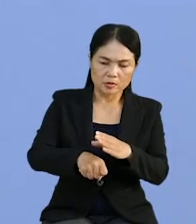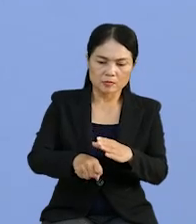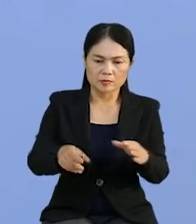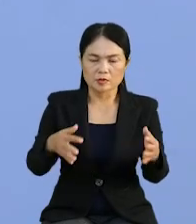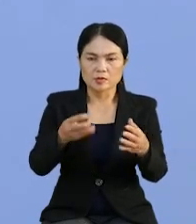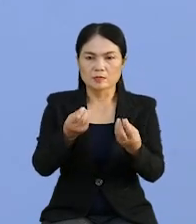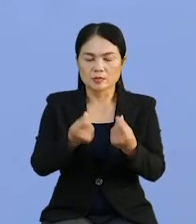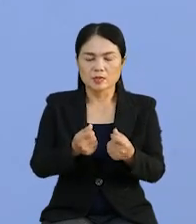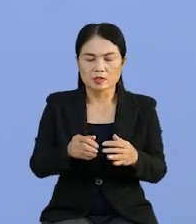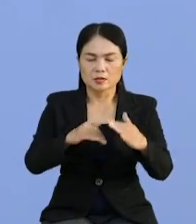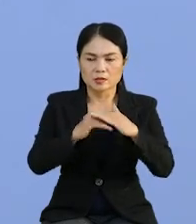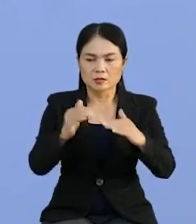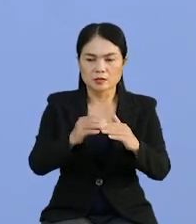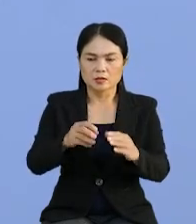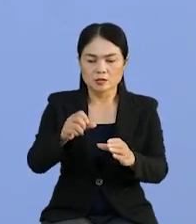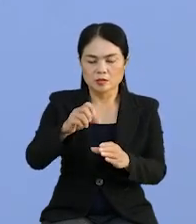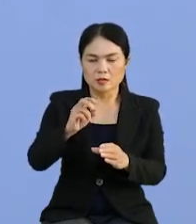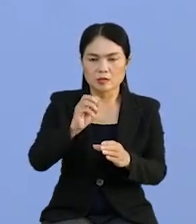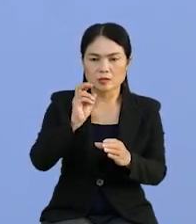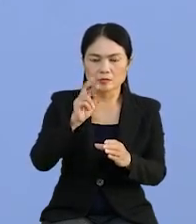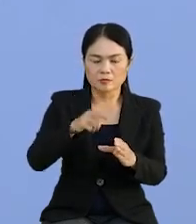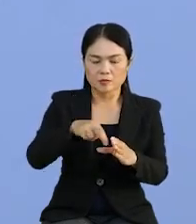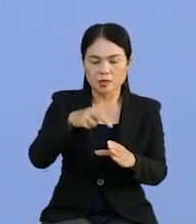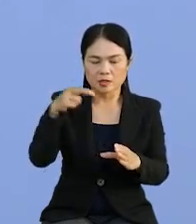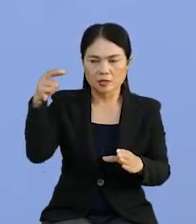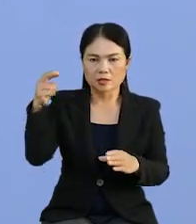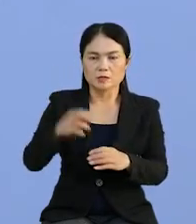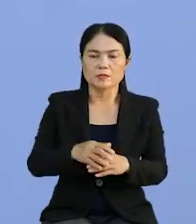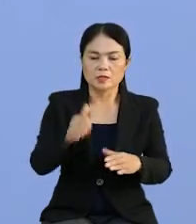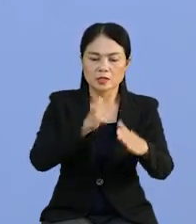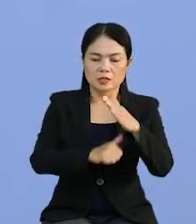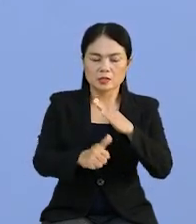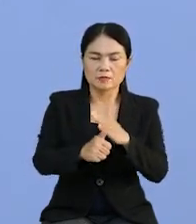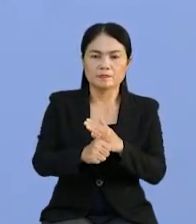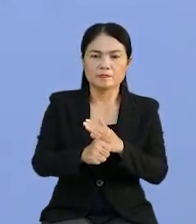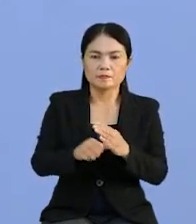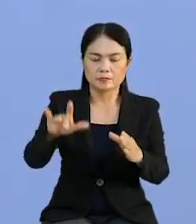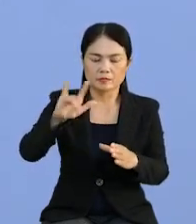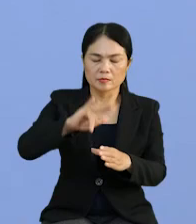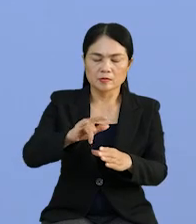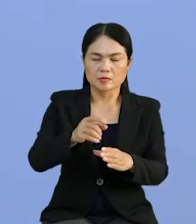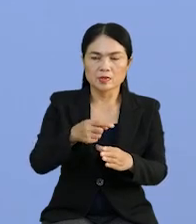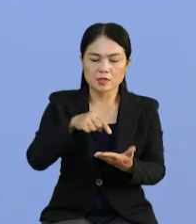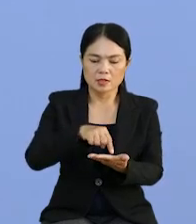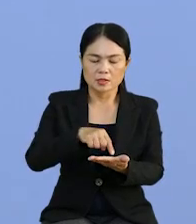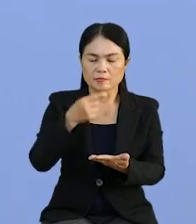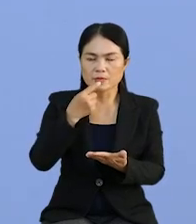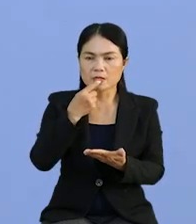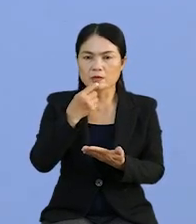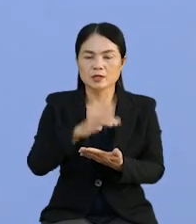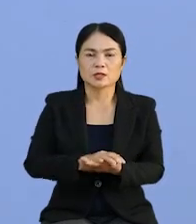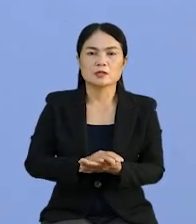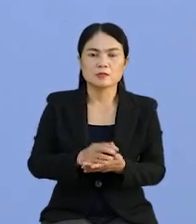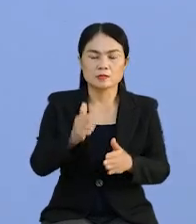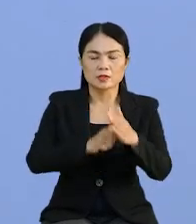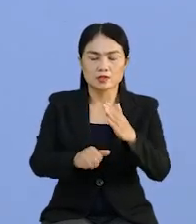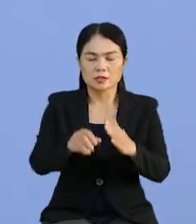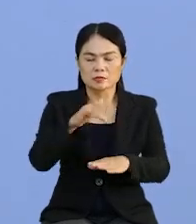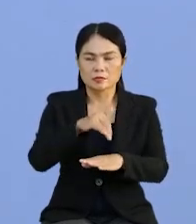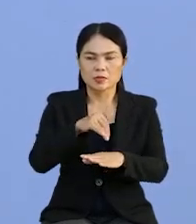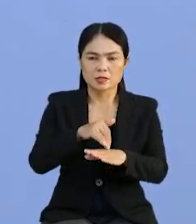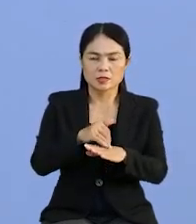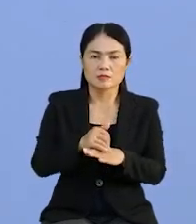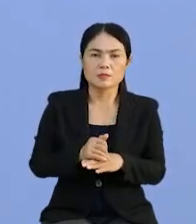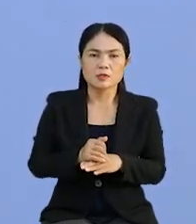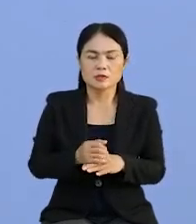องกัดสระตัวได้เมียนอุสมันในสระตัวขังกราวเปรงเมียนตึกไพรในกราวตึกไพรเมียนสระตัว